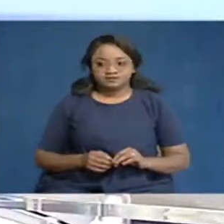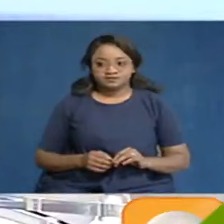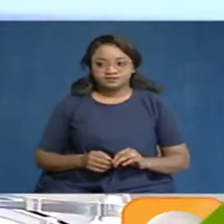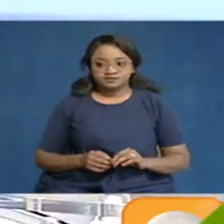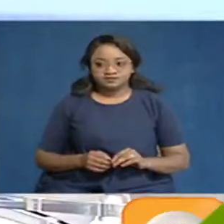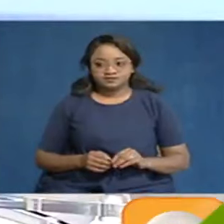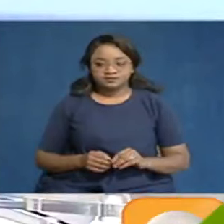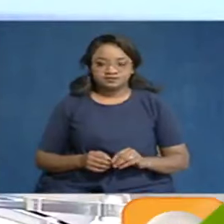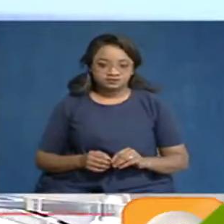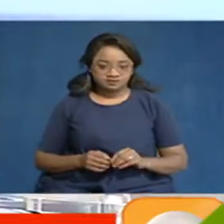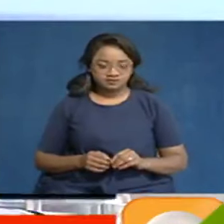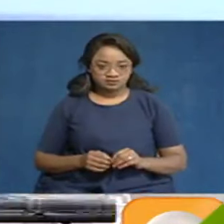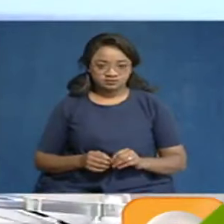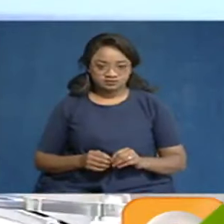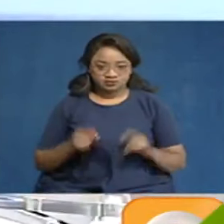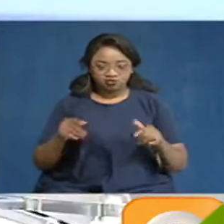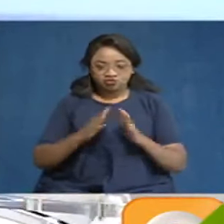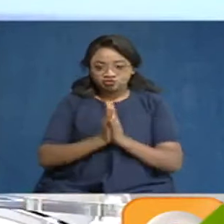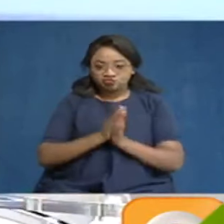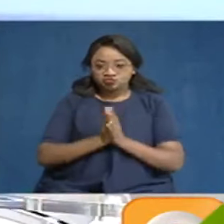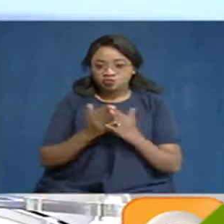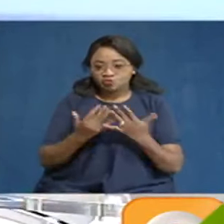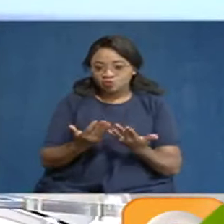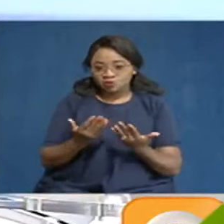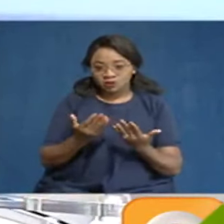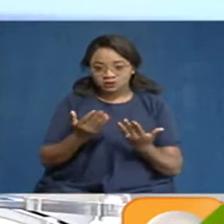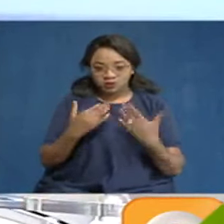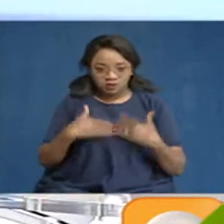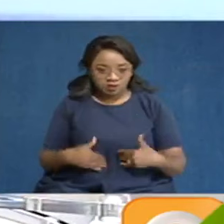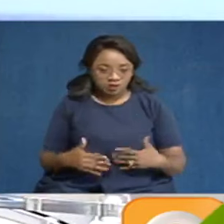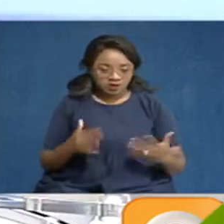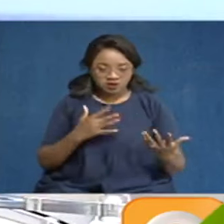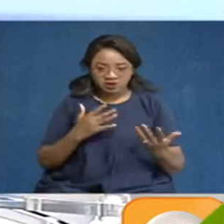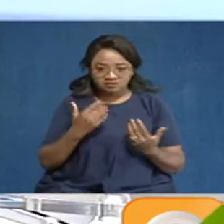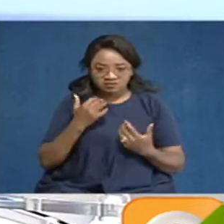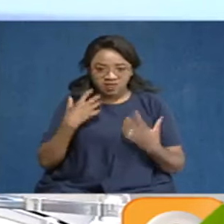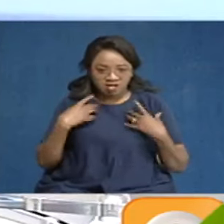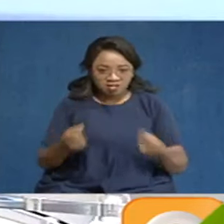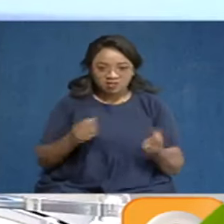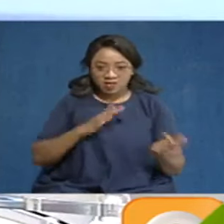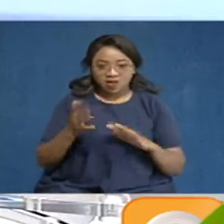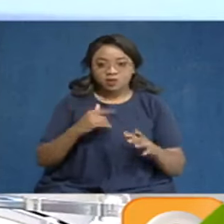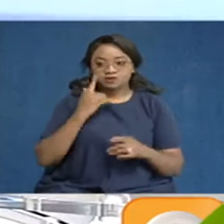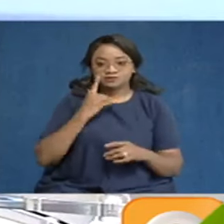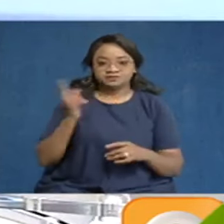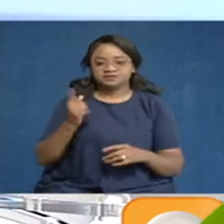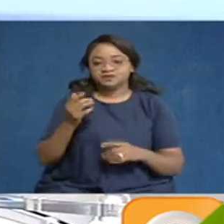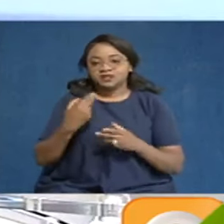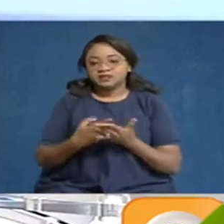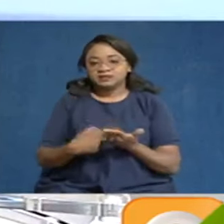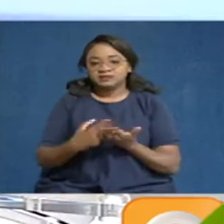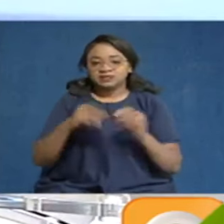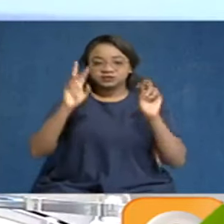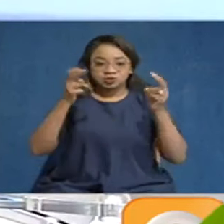Katika makala ya Siha na Maumbile wiki hii, Daktari Ngechu Wambui anatujuza mengi kuhusiana na virusi vya HPV